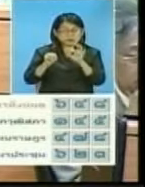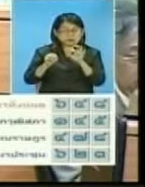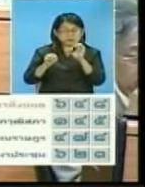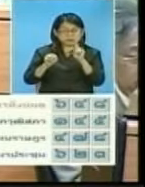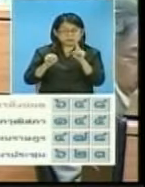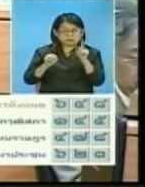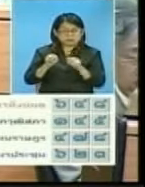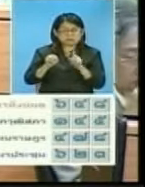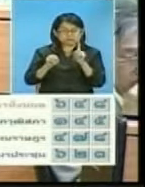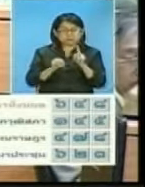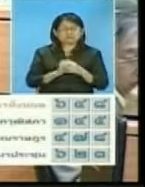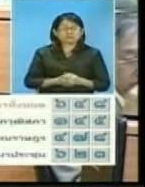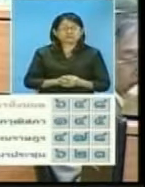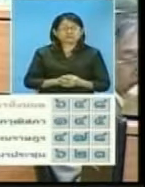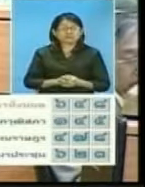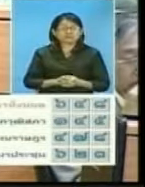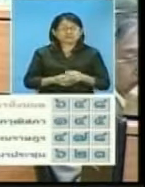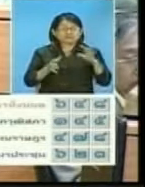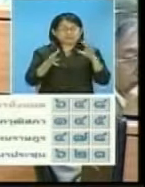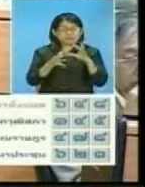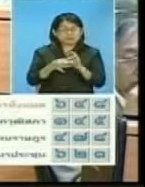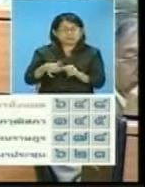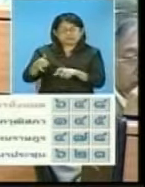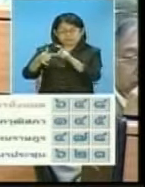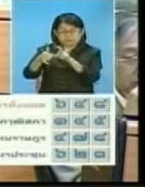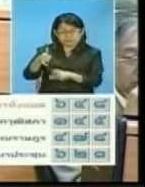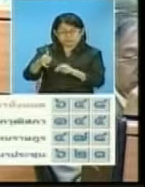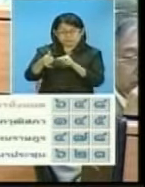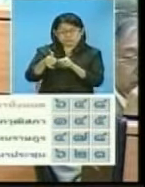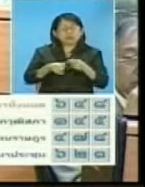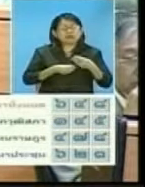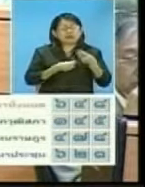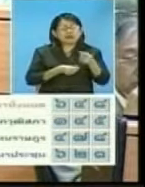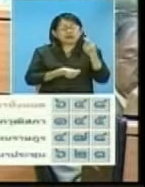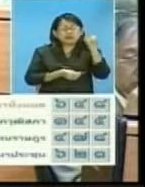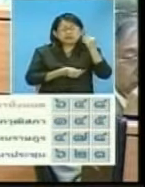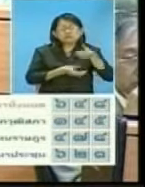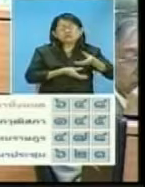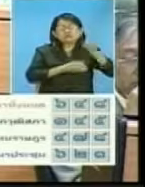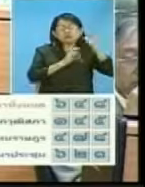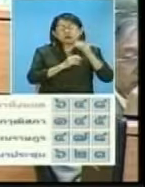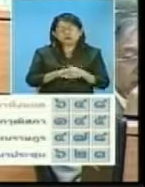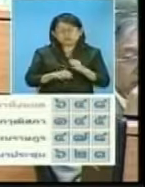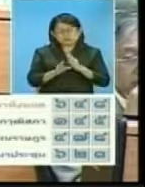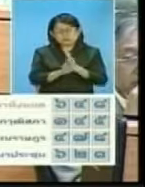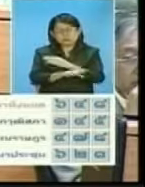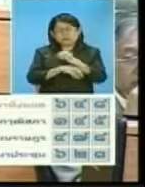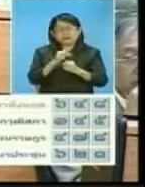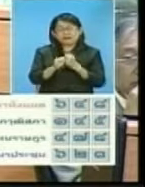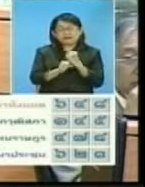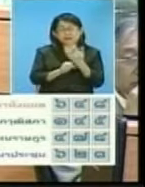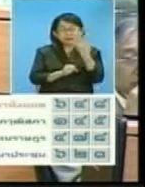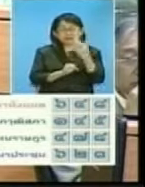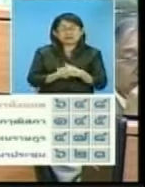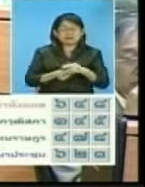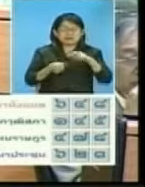ลังนะฮะประเทศคลอที่พบความหายนะมา 5-6 ปีเนี่ยเนื่องจากว่าส่วนหนึ่งก็คือเกิดจากการแย่งกิ่